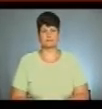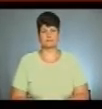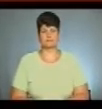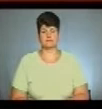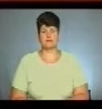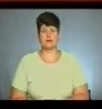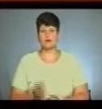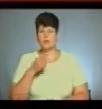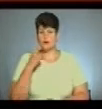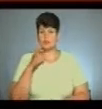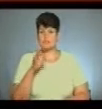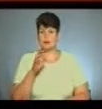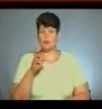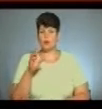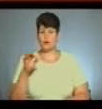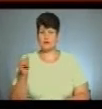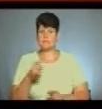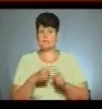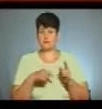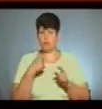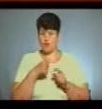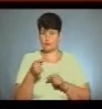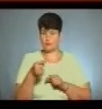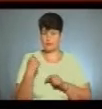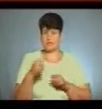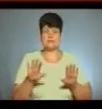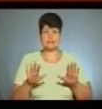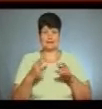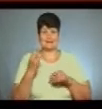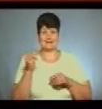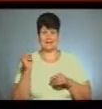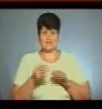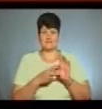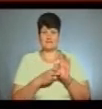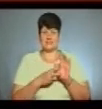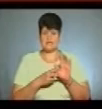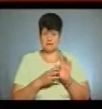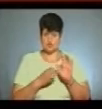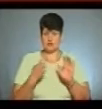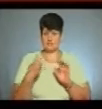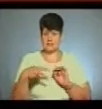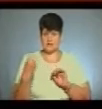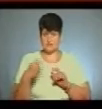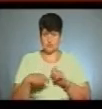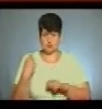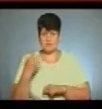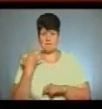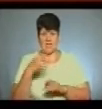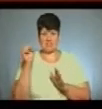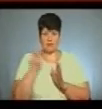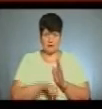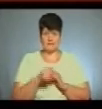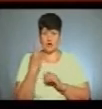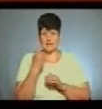За словами Олександра Богомола, за півроку на Тернопільщині сталося 3822 злочини, серед них 5 вбивств та